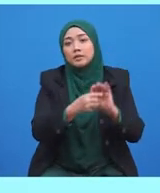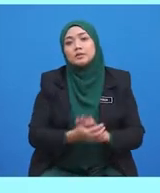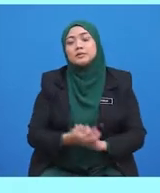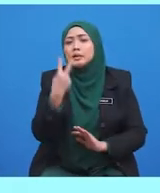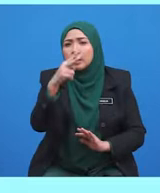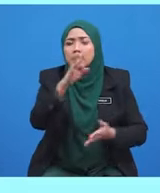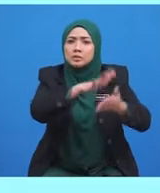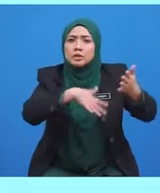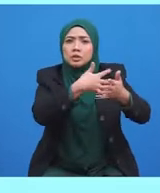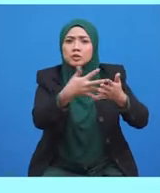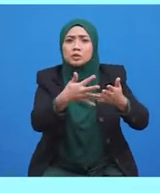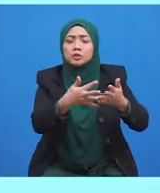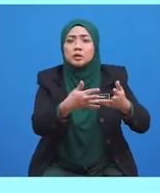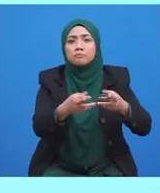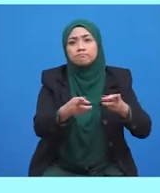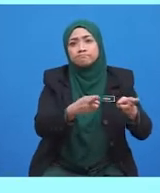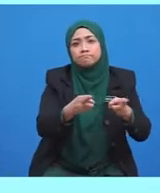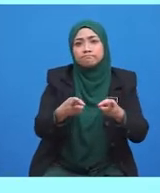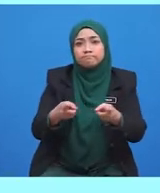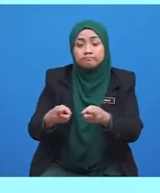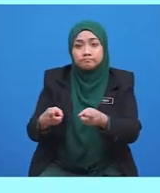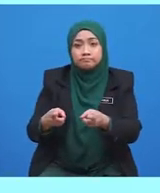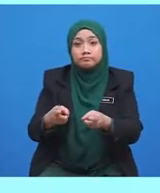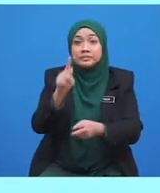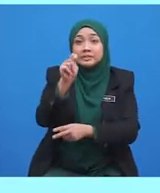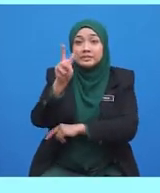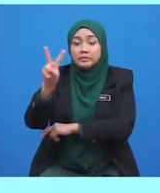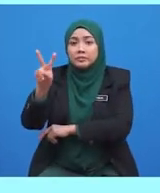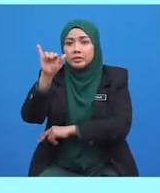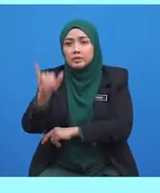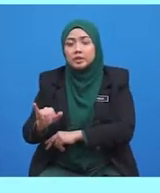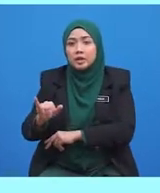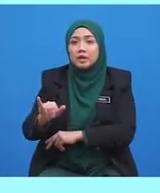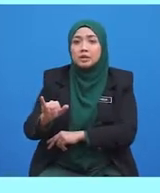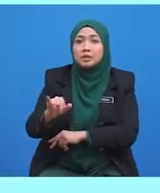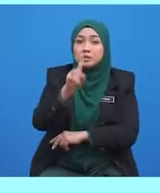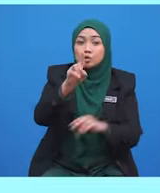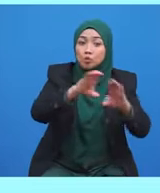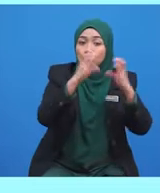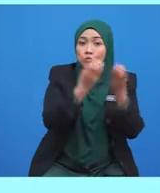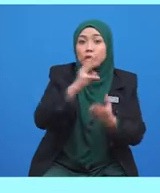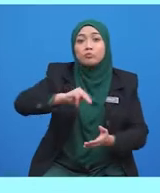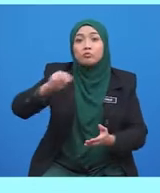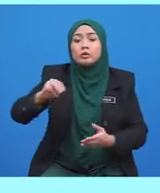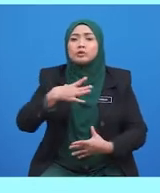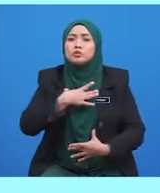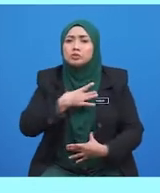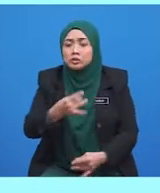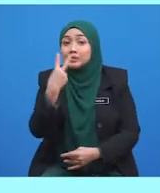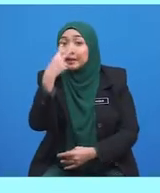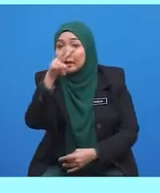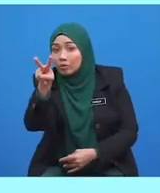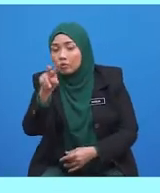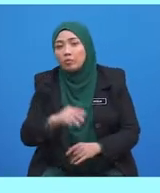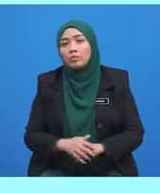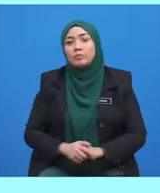Lihat jadual rancangan televisyen yang digemari oleh satu kumpulan murid. Perhatikan.